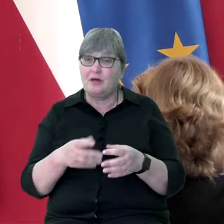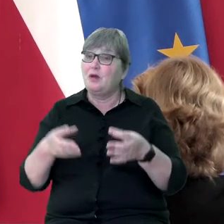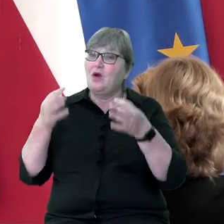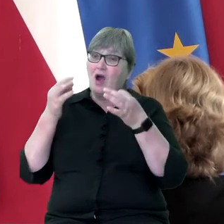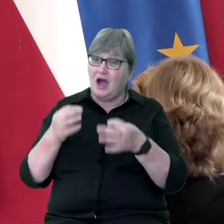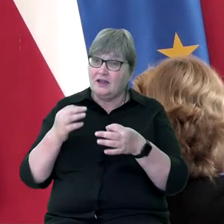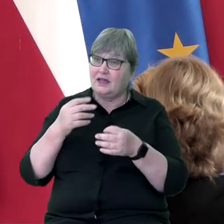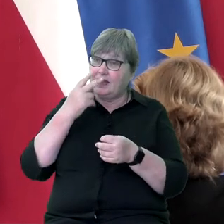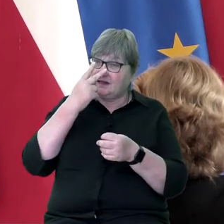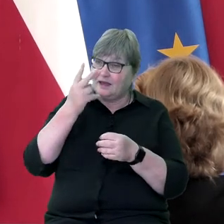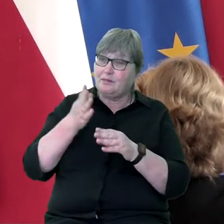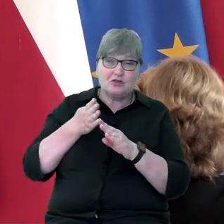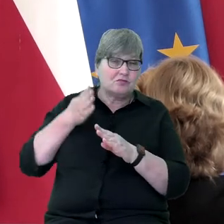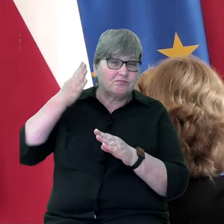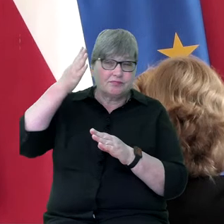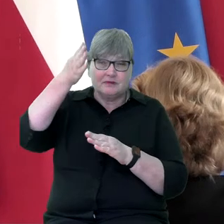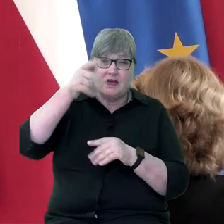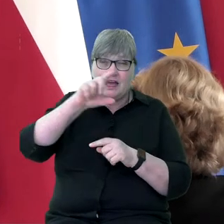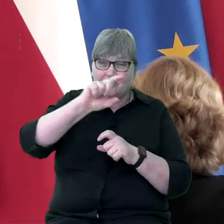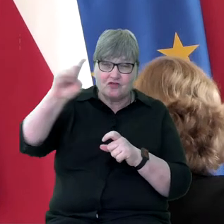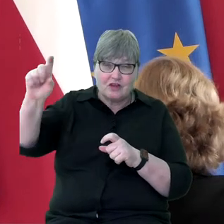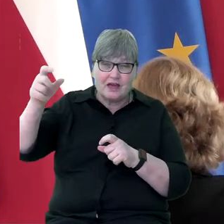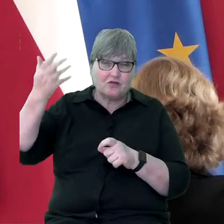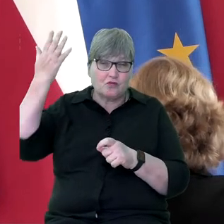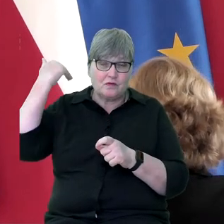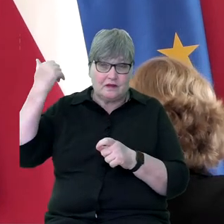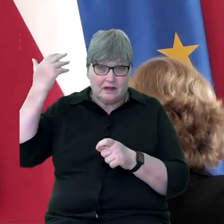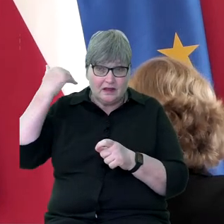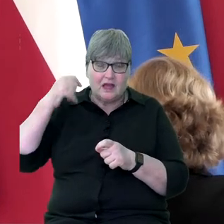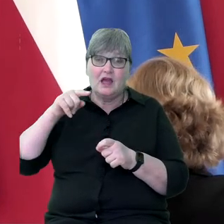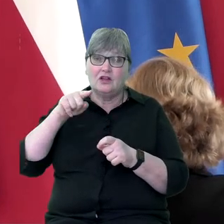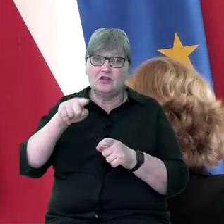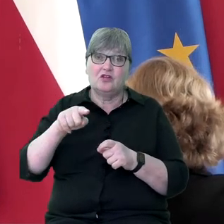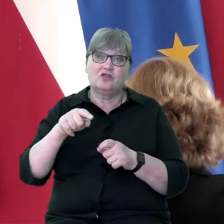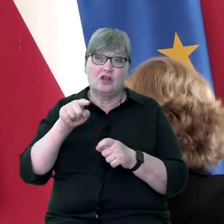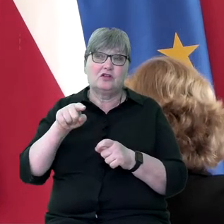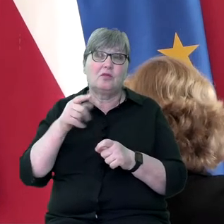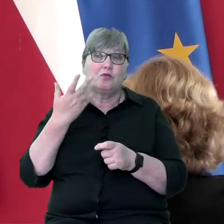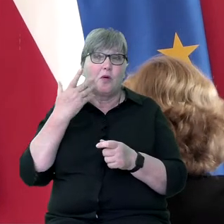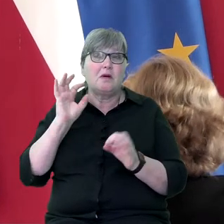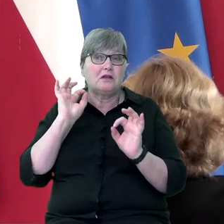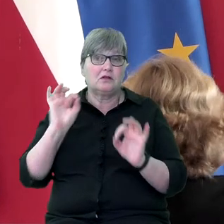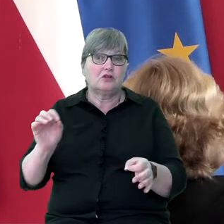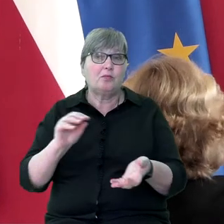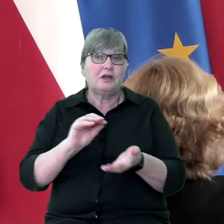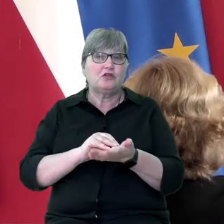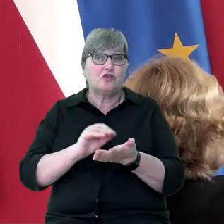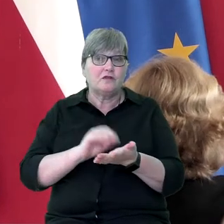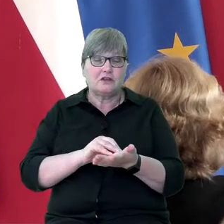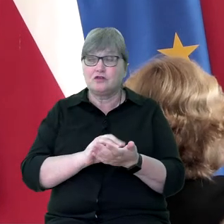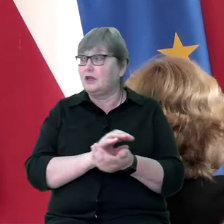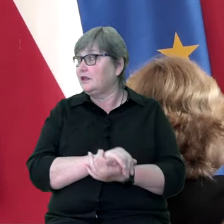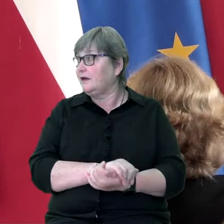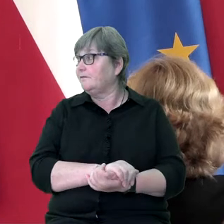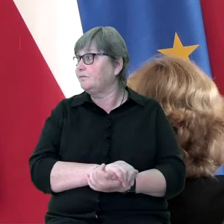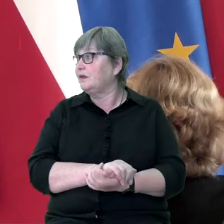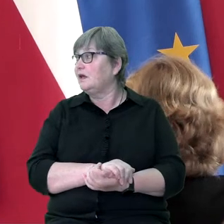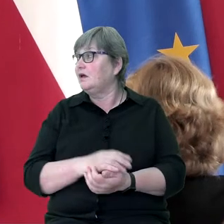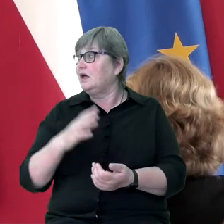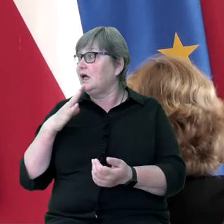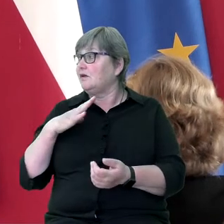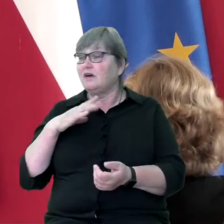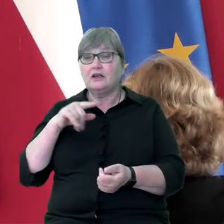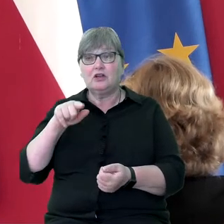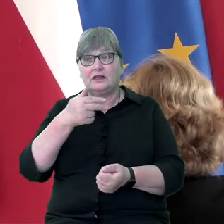jedno z najważniejszych takich naszych państwotwórczych doświadczeń i warto też o